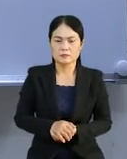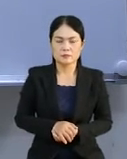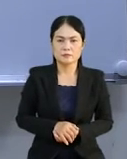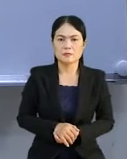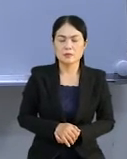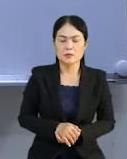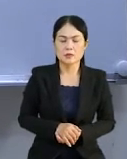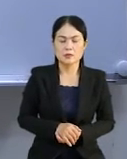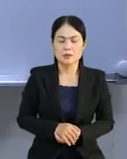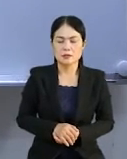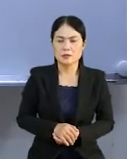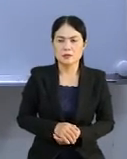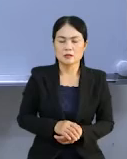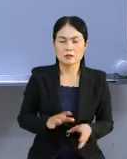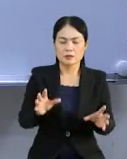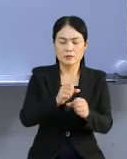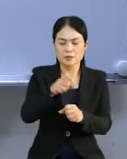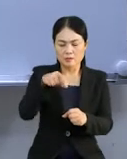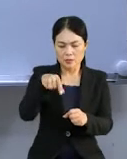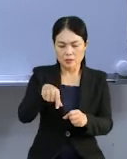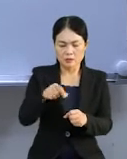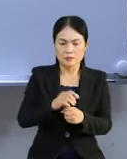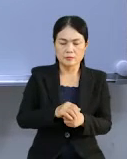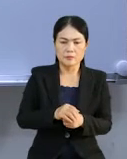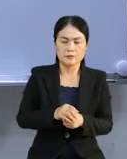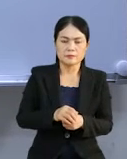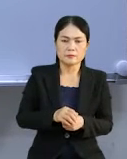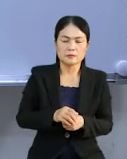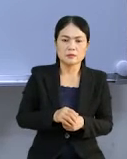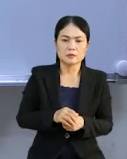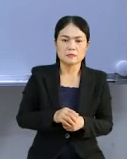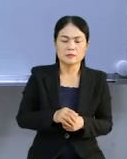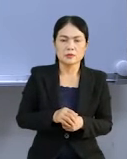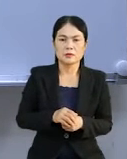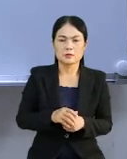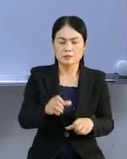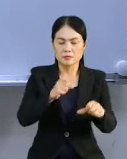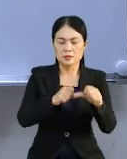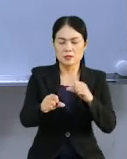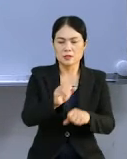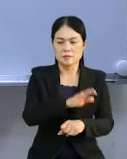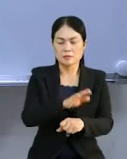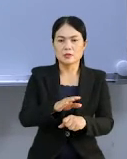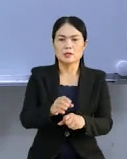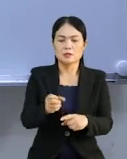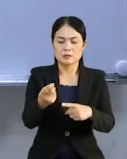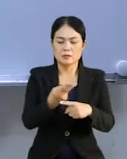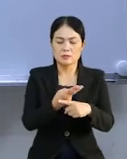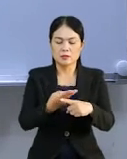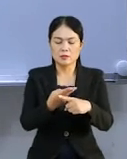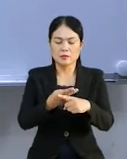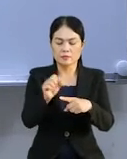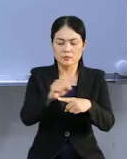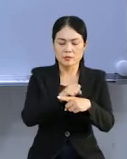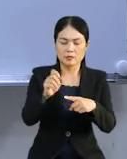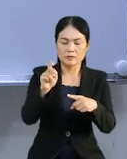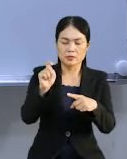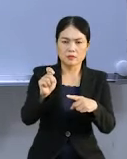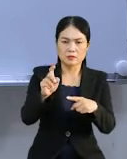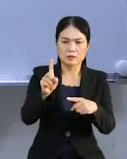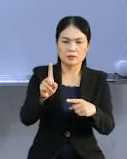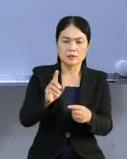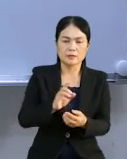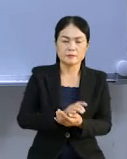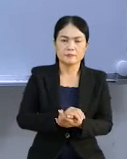Chà, chẳng dương chọp nơi lùm hạt có. Để chứ này nè, cứ nâng bằng to, còn tiếng ngọt nếp một vật hạt nơi lùm hạt kho mùi